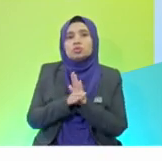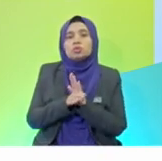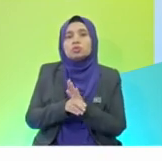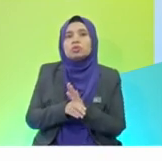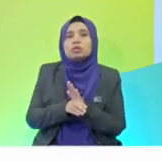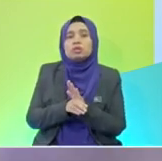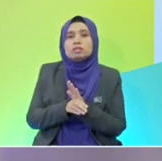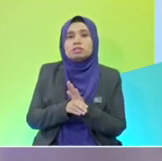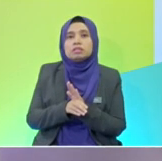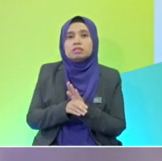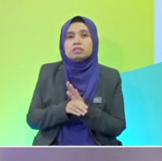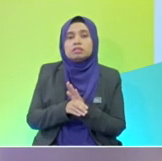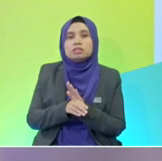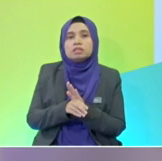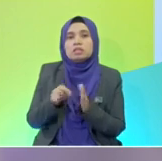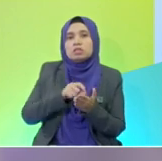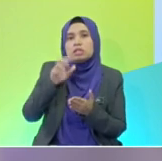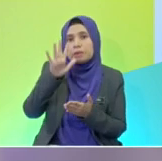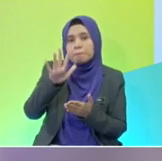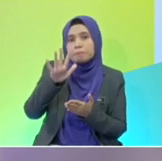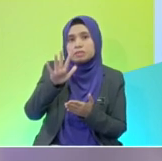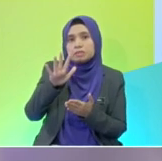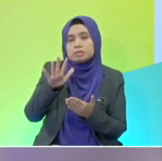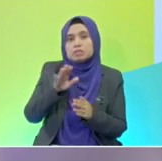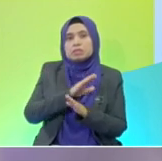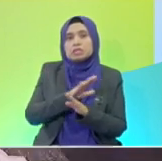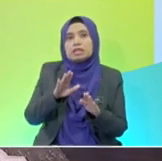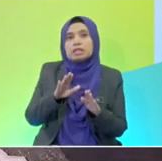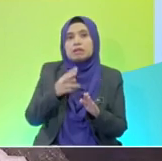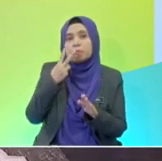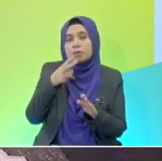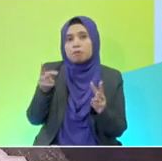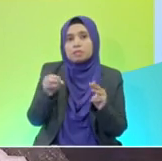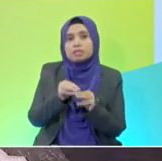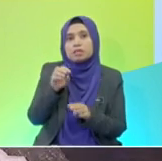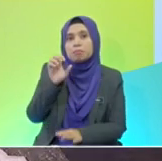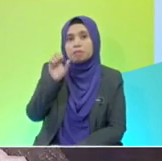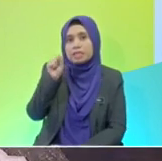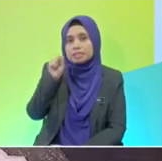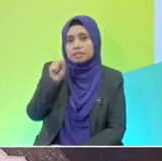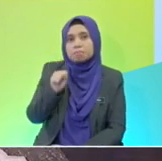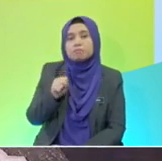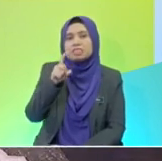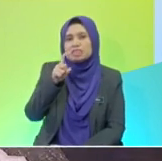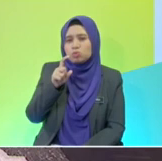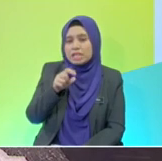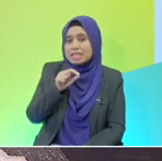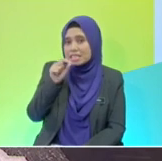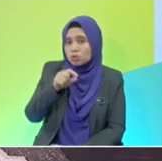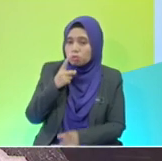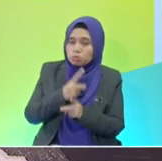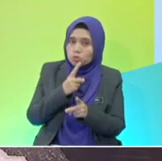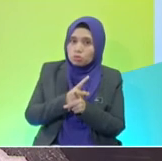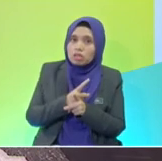tulis katakan tulis 5 jangan nampak macam es supaya dia